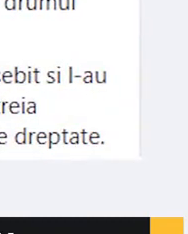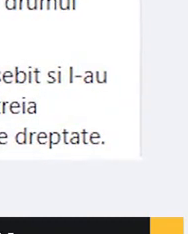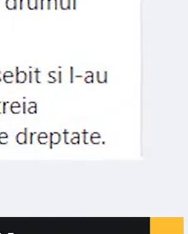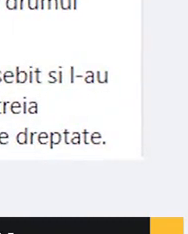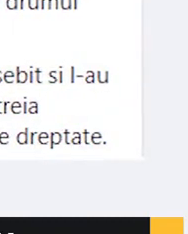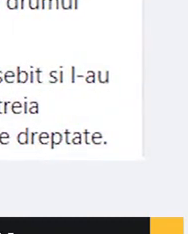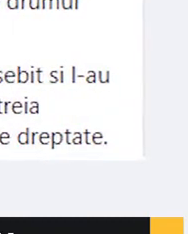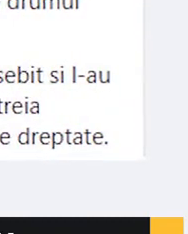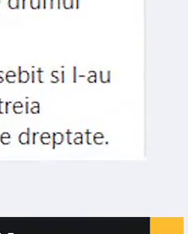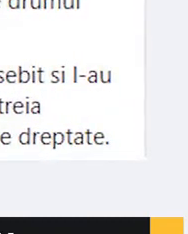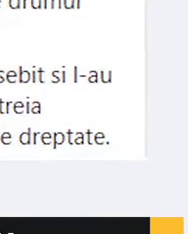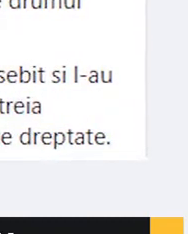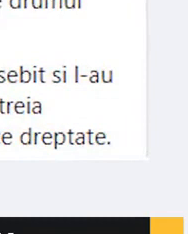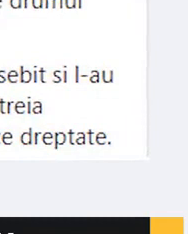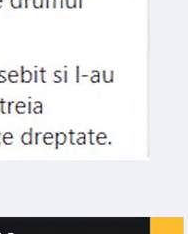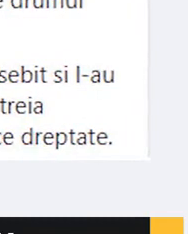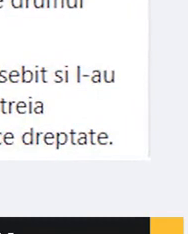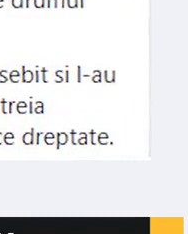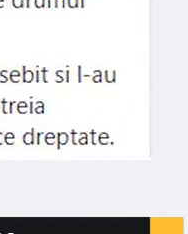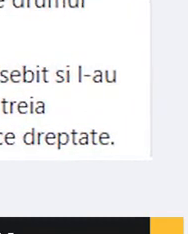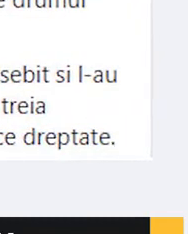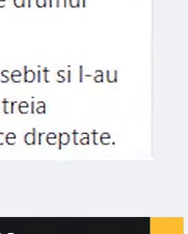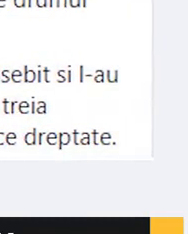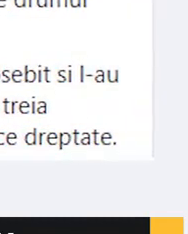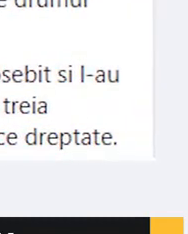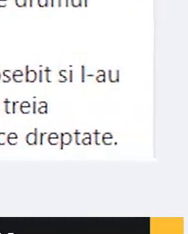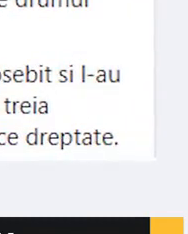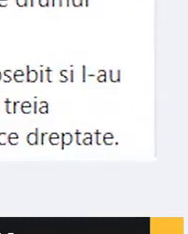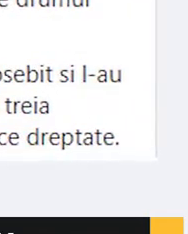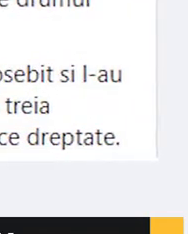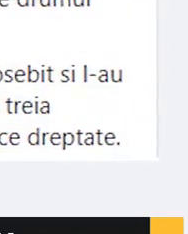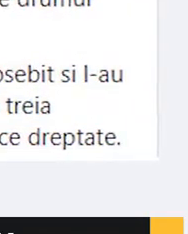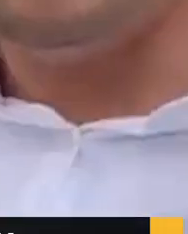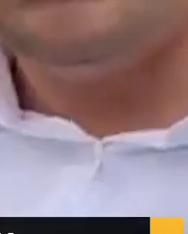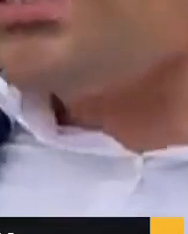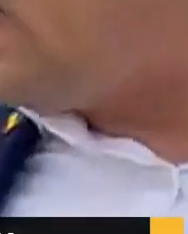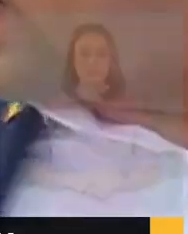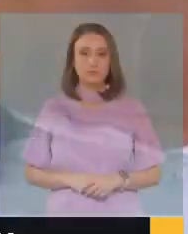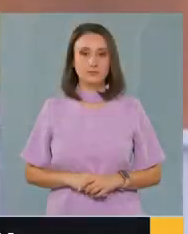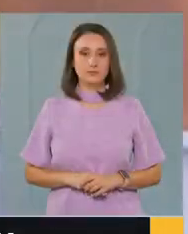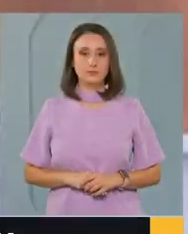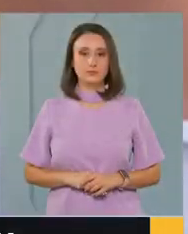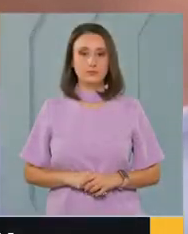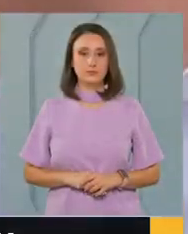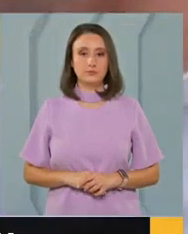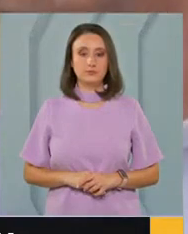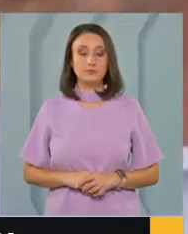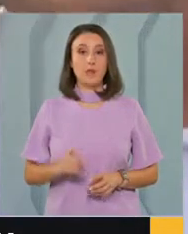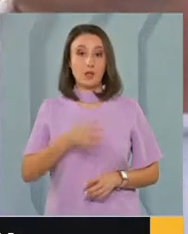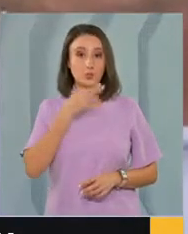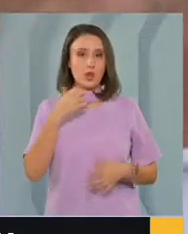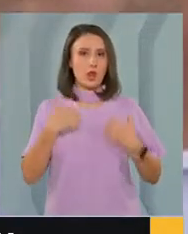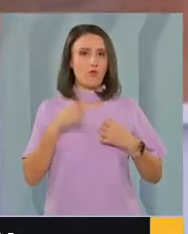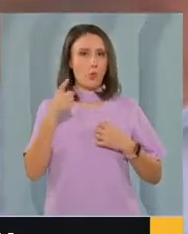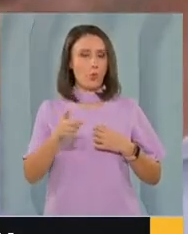George Simion și am încredere că până la urmă se va face dreptate, a transmis Virgil Popescu pe Facebook, care adaugă că agresivitatea lui Simion